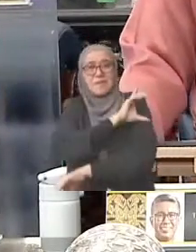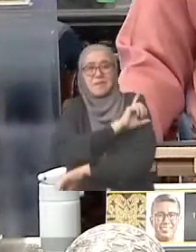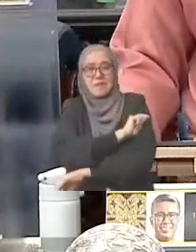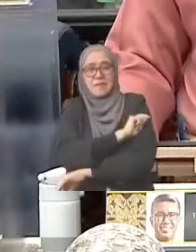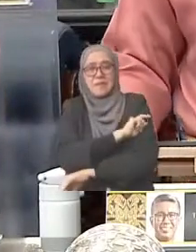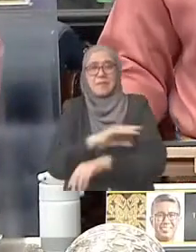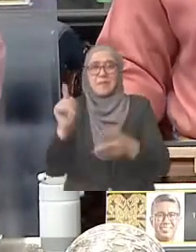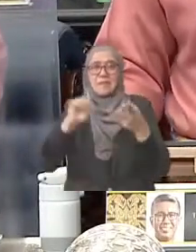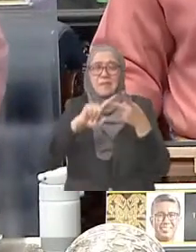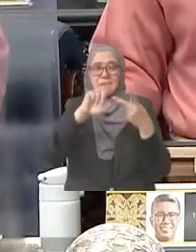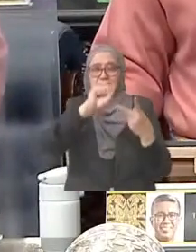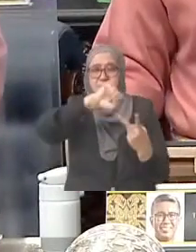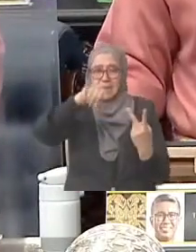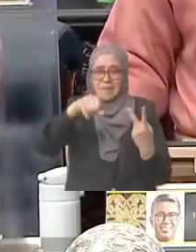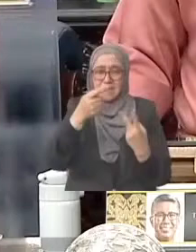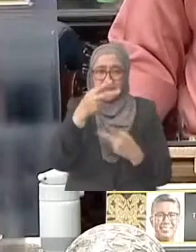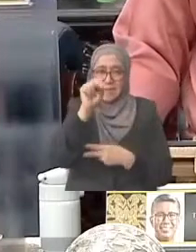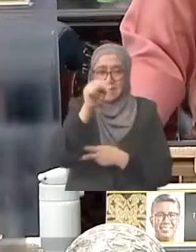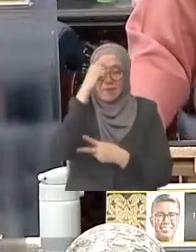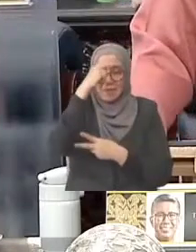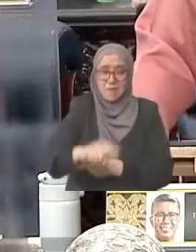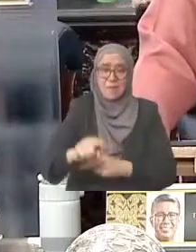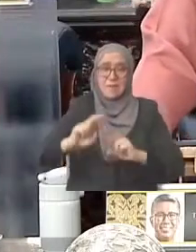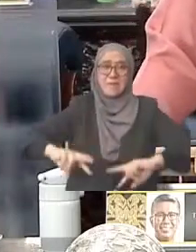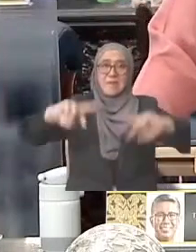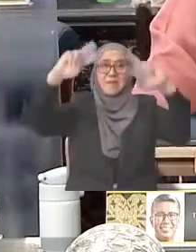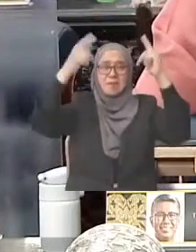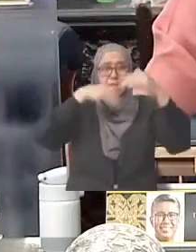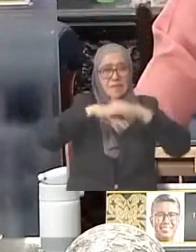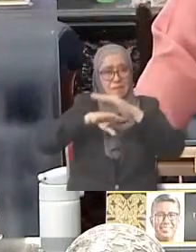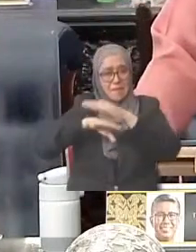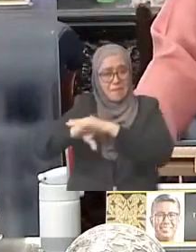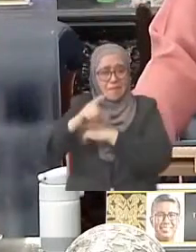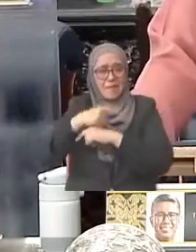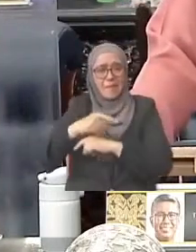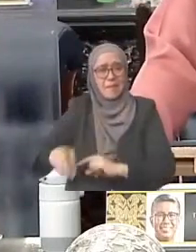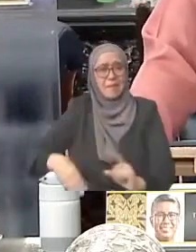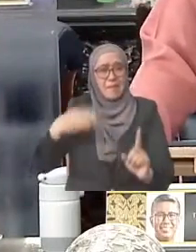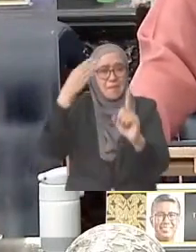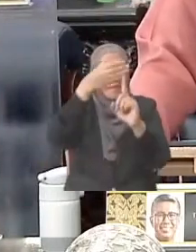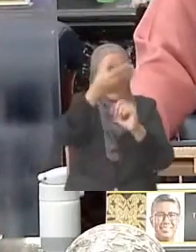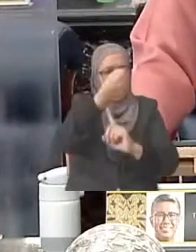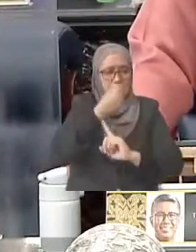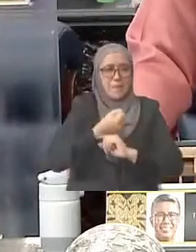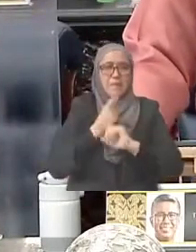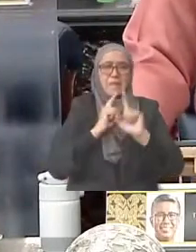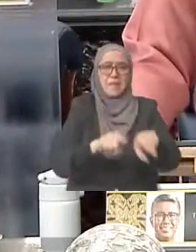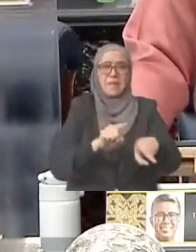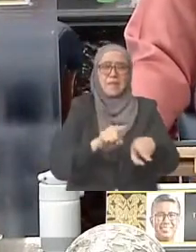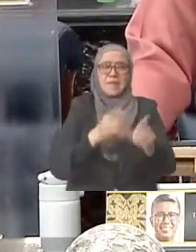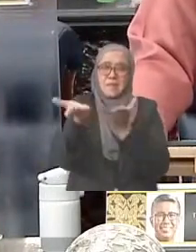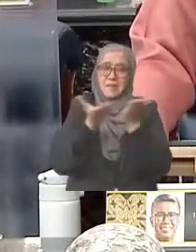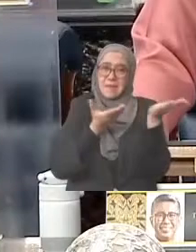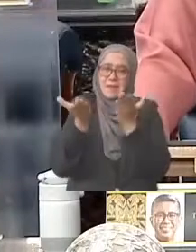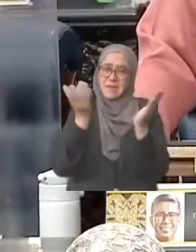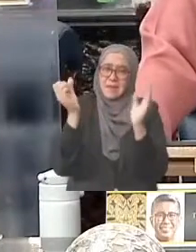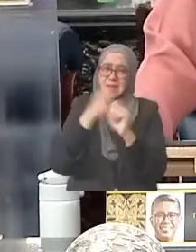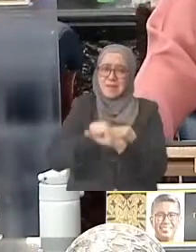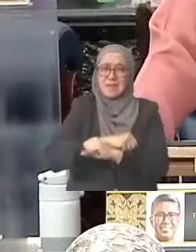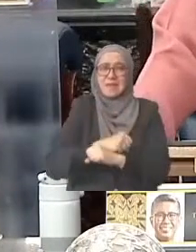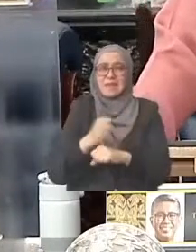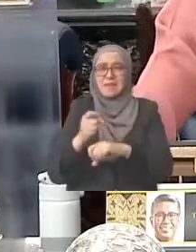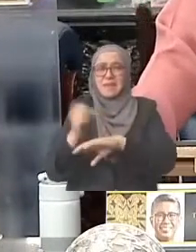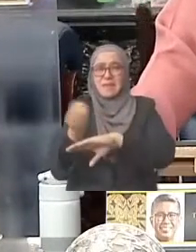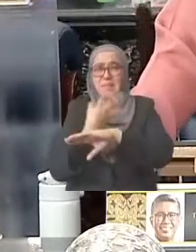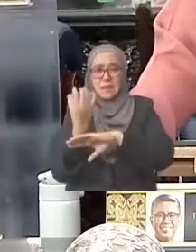dan sinjeon ambulans untuk meningkatkan akses dan capai yang respons peringatan ebullience kerajaan telah bersetuju